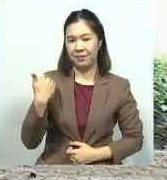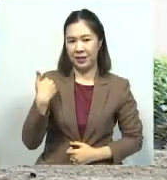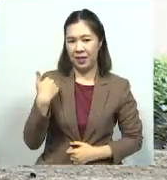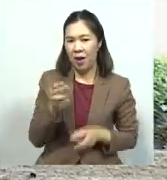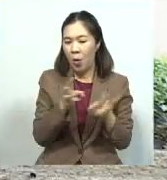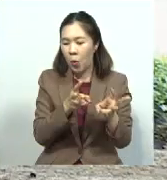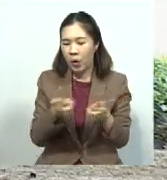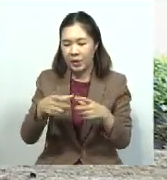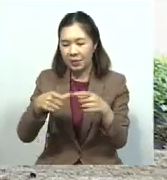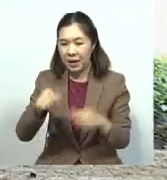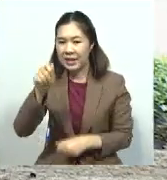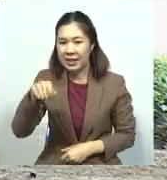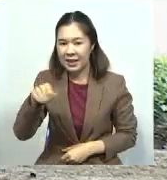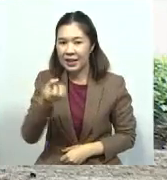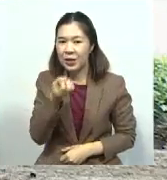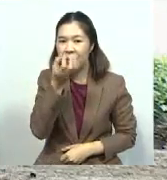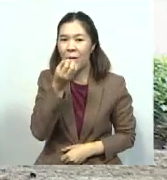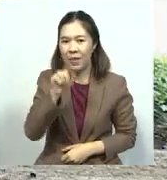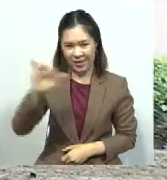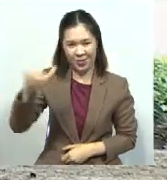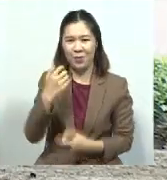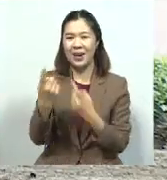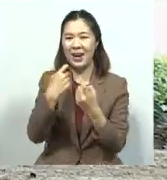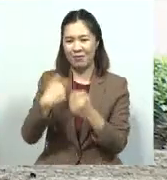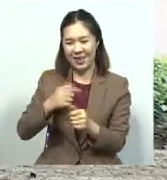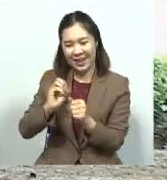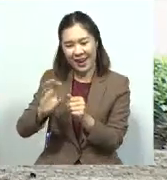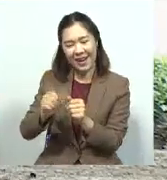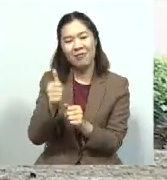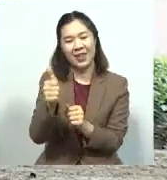นิคในการใช้บัตรเครดิตไม่ต้องเสียดอกเบี้ยติดต่อมาได้เดี๋ยวแนะนำให้ได้ทุกอย่าง